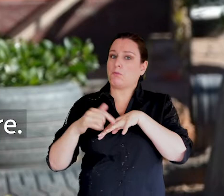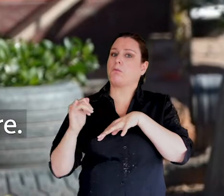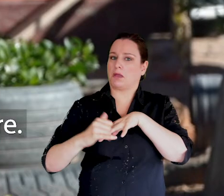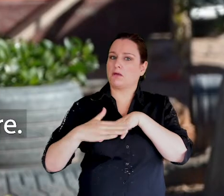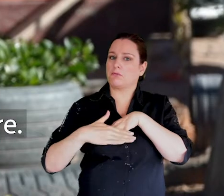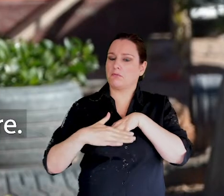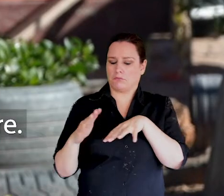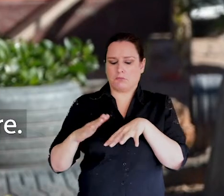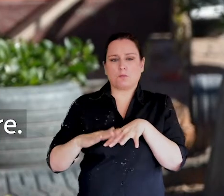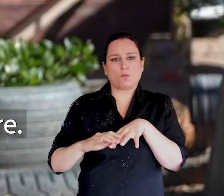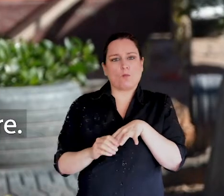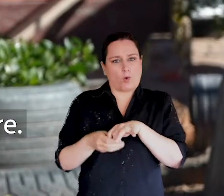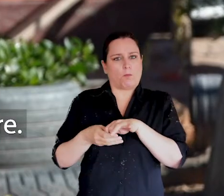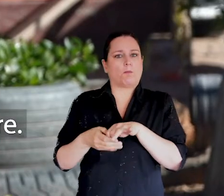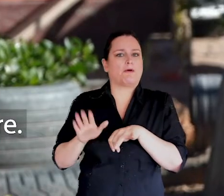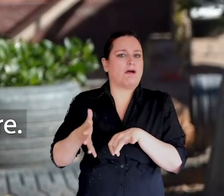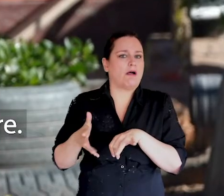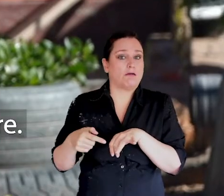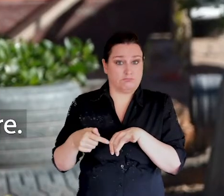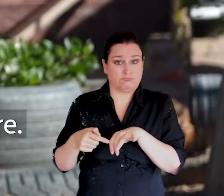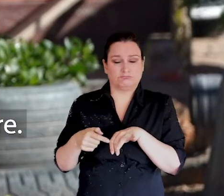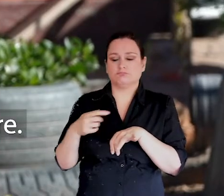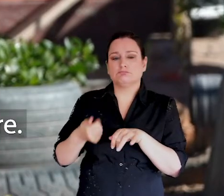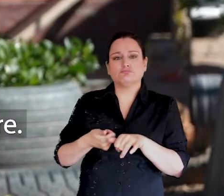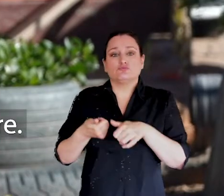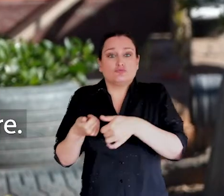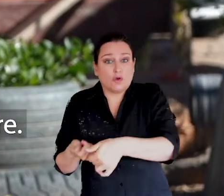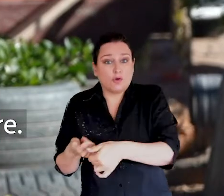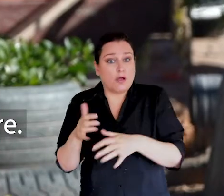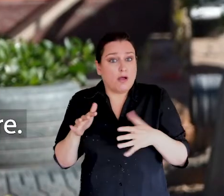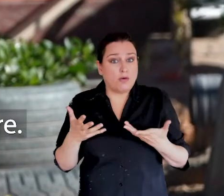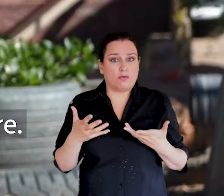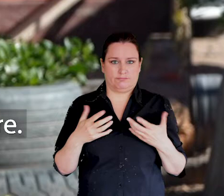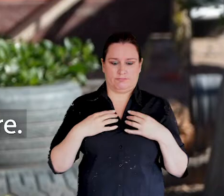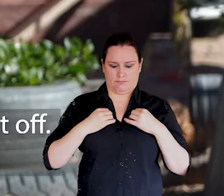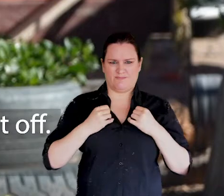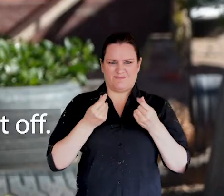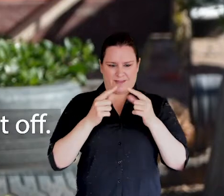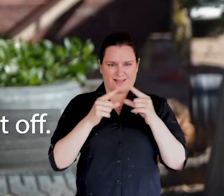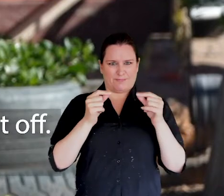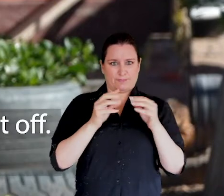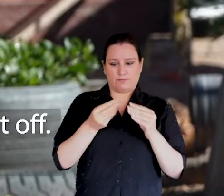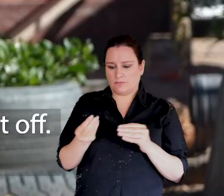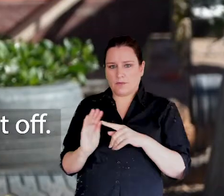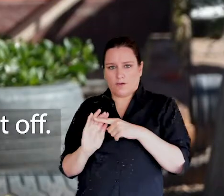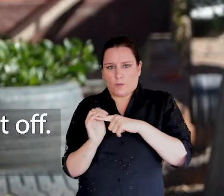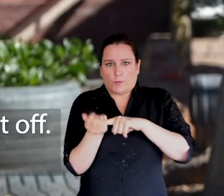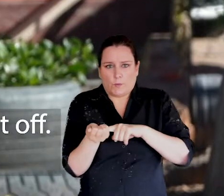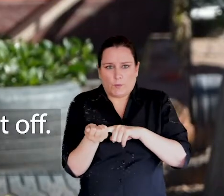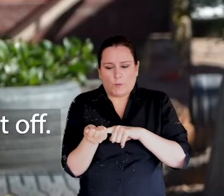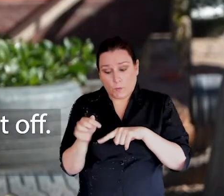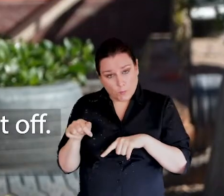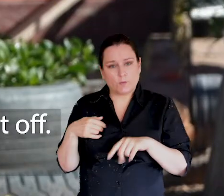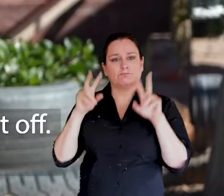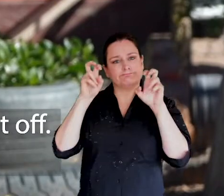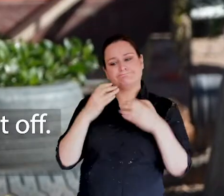af. Dan vat ze een knop of een lap van haar, ze maakt hem daar aan vast. Dus hoe je hem nu